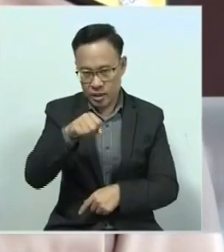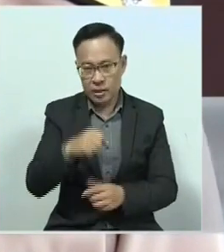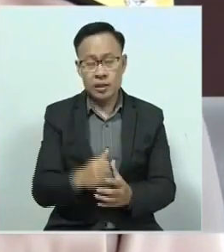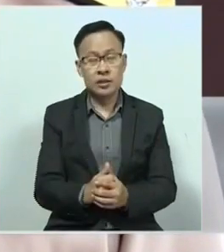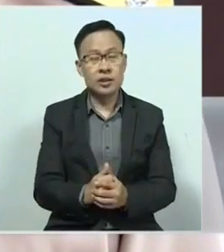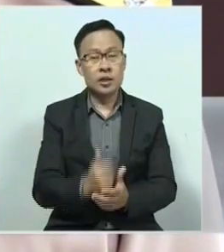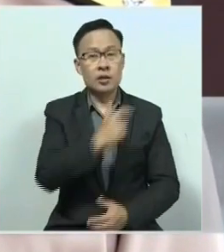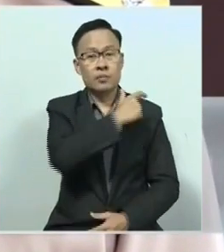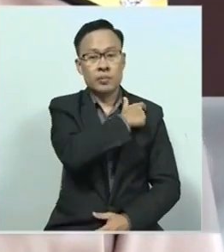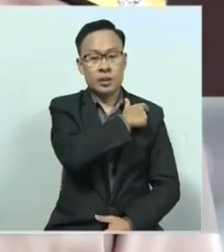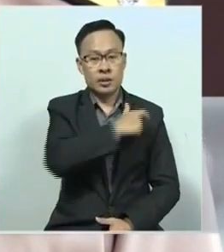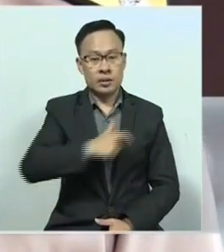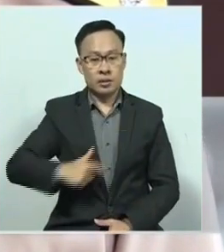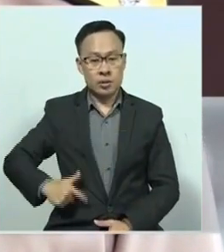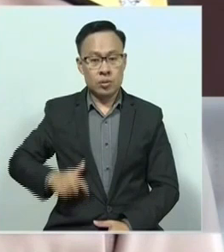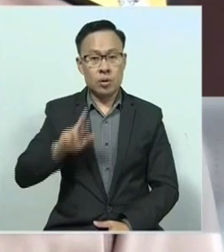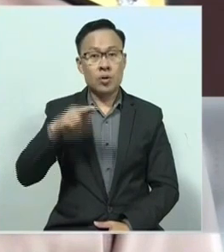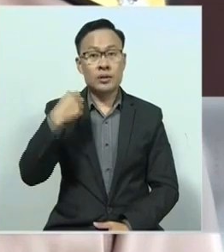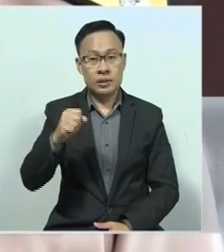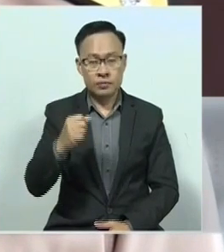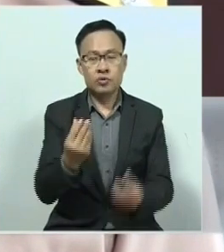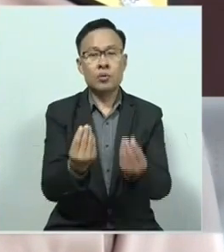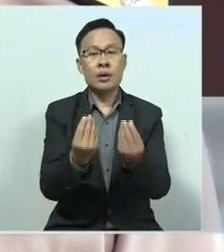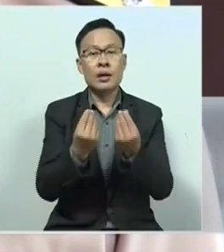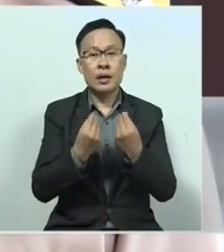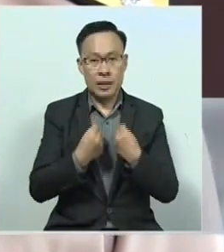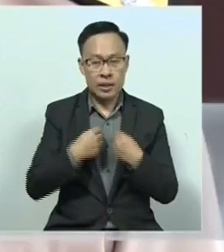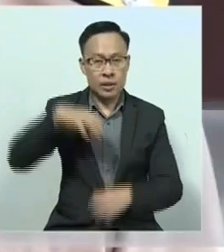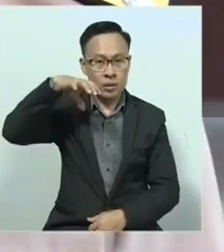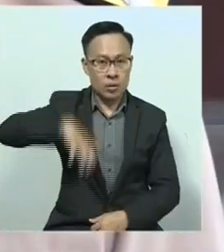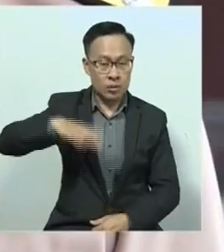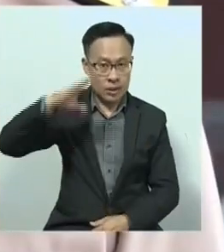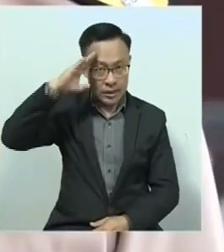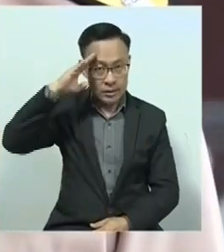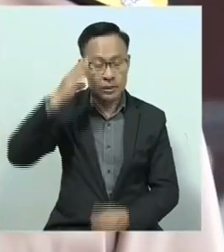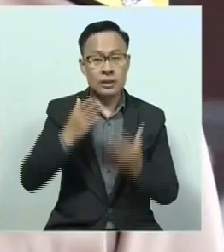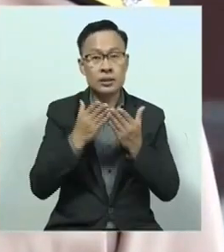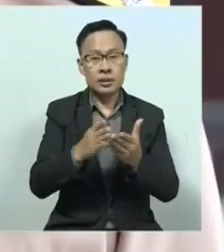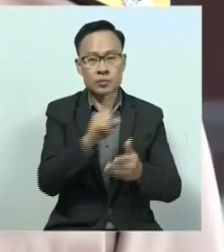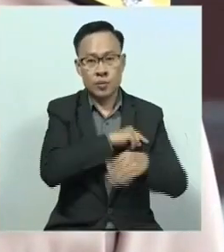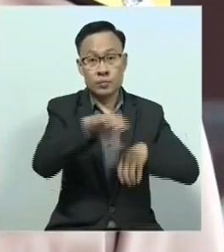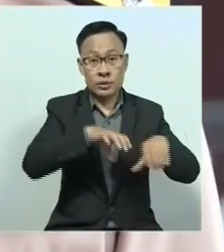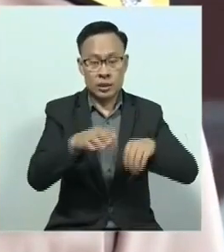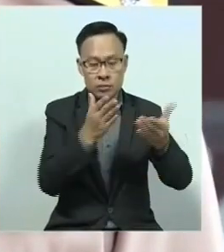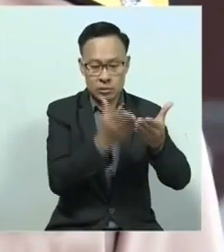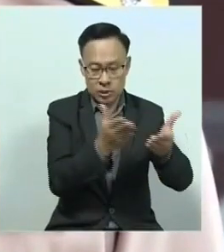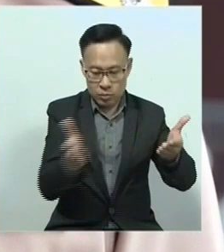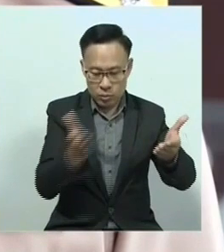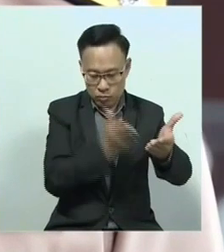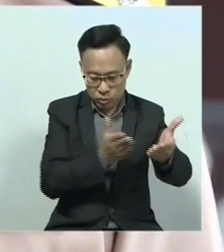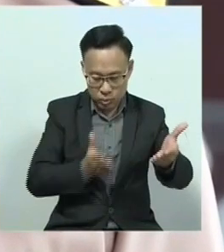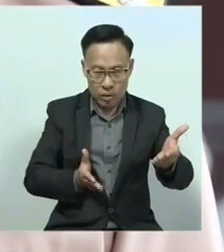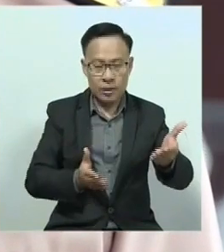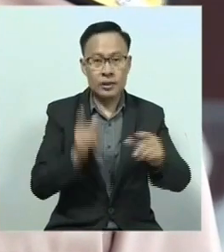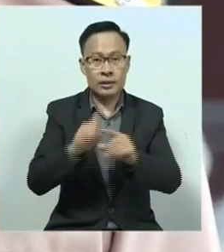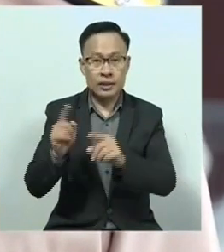ชิรเกล้าเจ้าอยู่หัวรัชกาลที่10นะครับที่ทรงกรุณาโปรดเกล้าให้กองทัพเรือจัดกระบวนเรือพระยุหายาตราทางชลมารคในครั้งนี้น